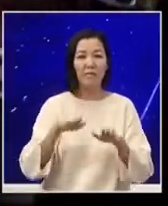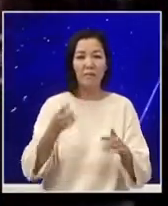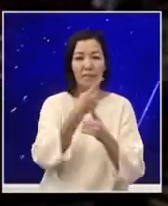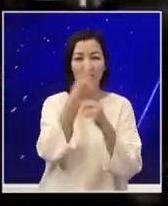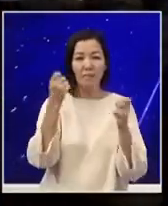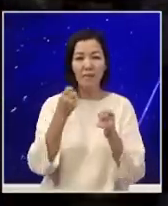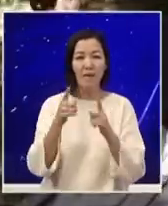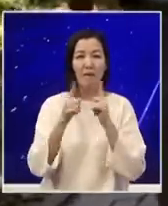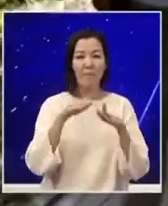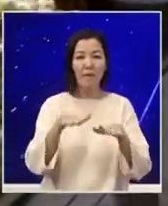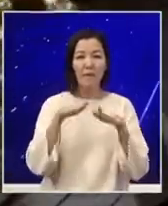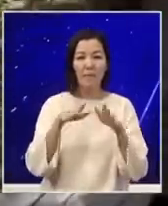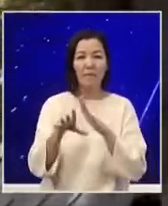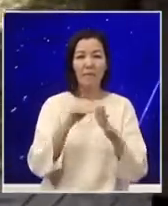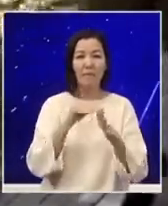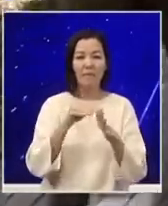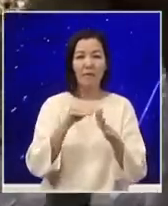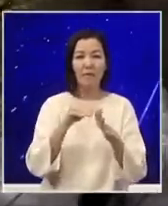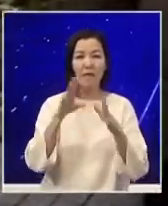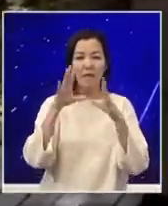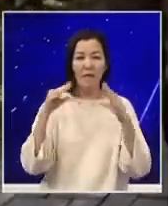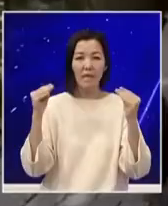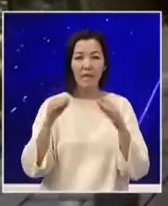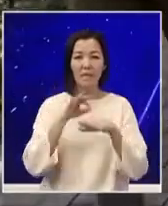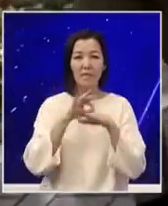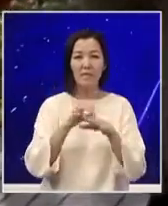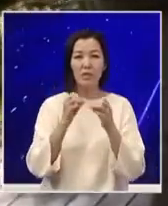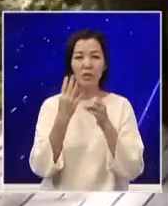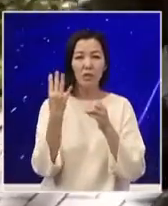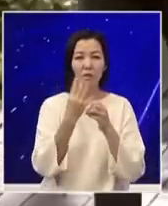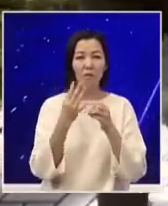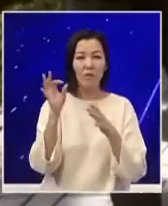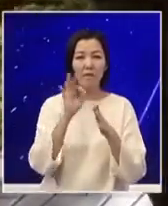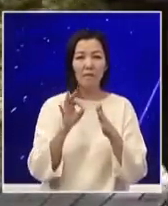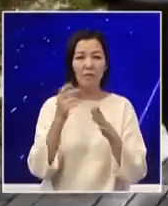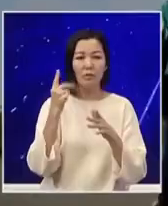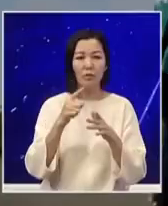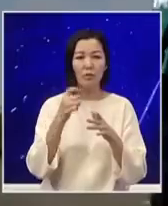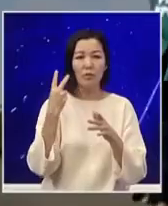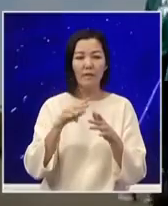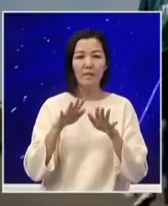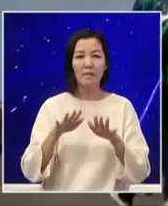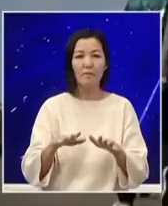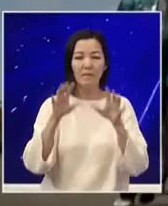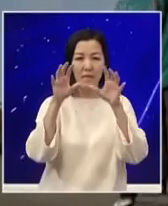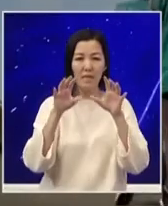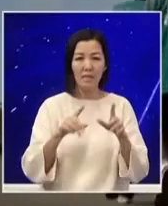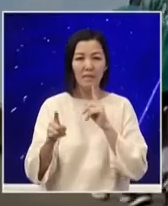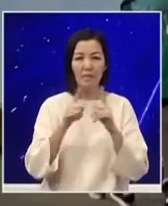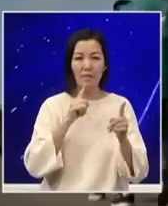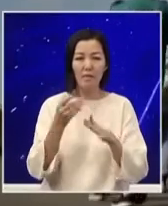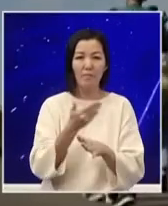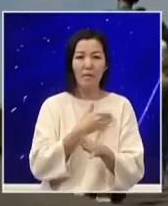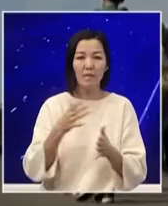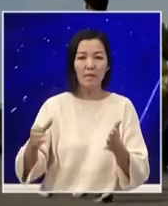СМИ. Парламентские выборы в Киргизии состоятся 4 октября. На 120 мест в законодательном собрании